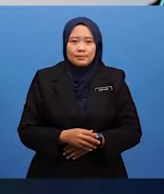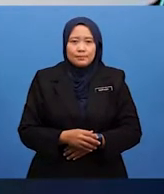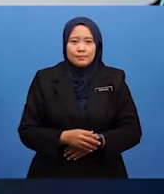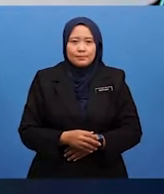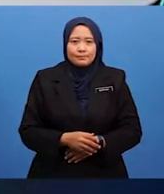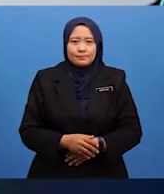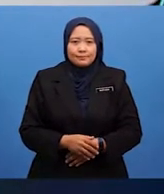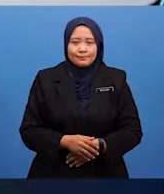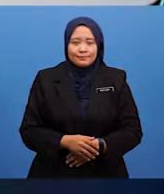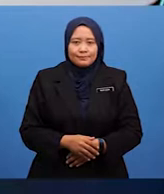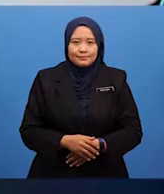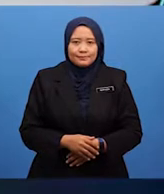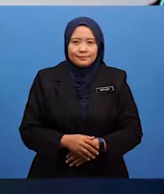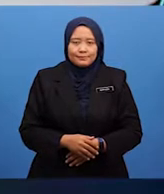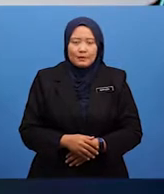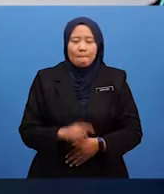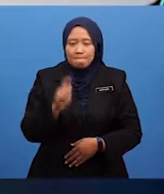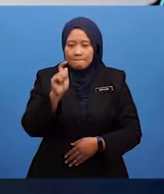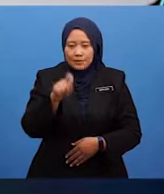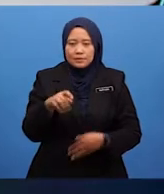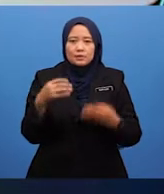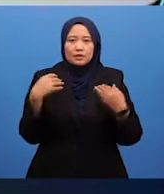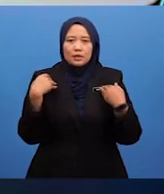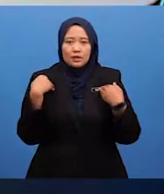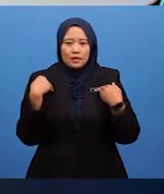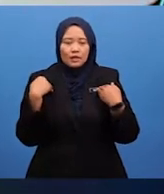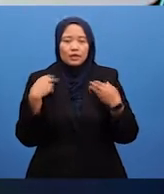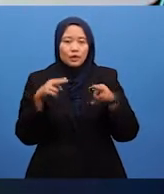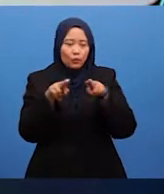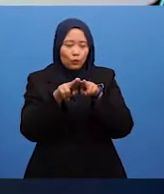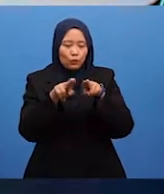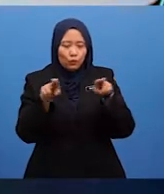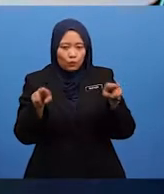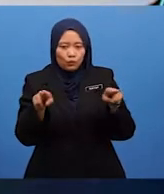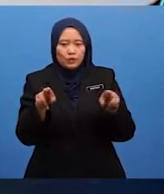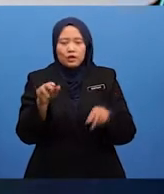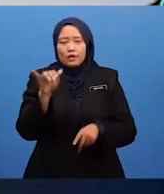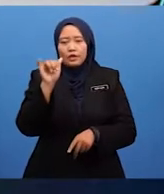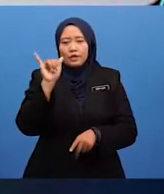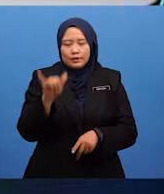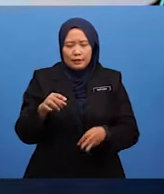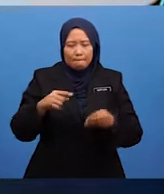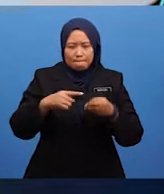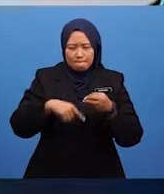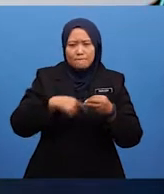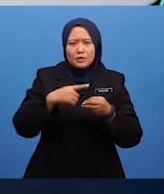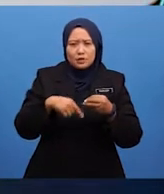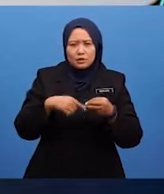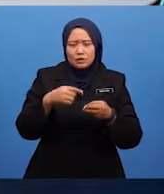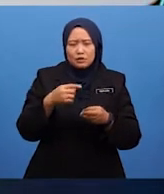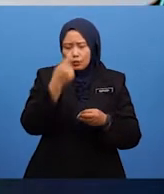dah jadi Hah Pakai Nike drink ataupun santai ini sangat berbeza keren harus buat dibuat secara teliti